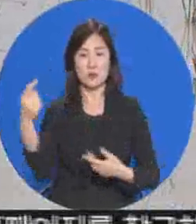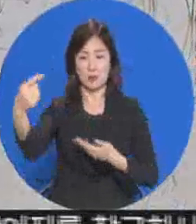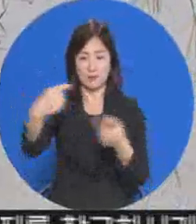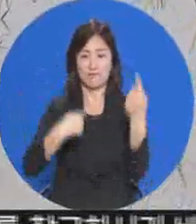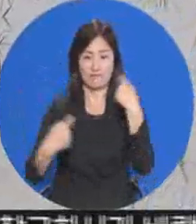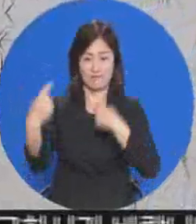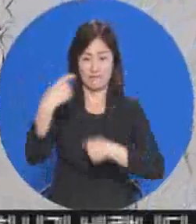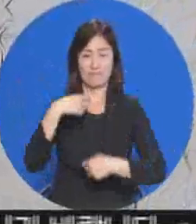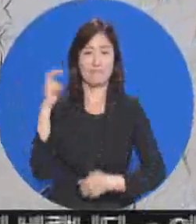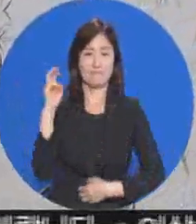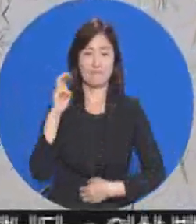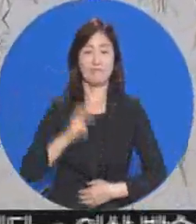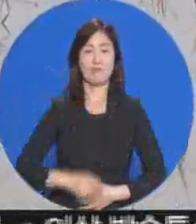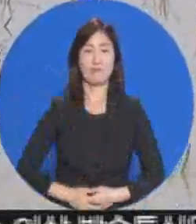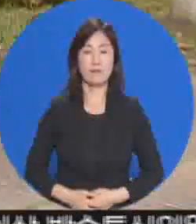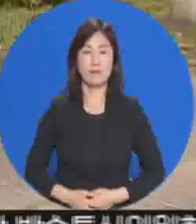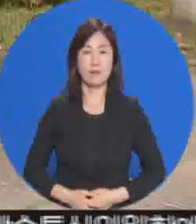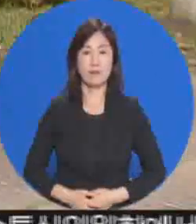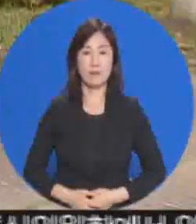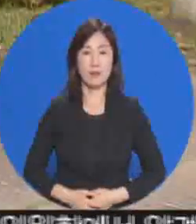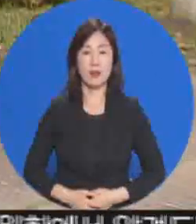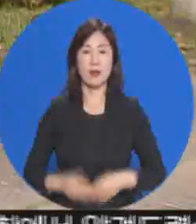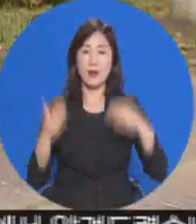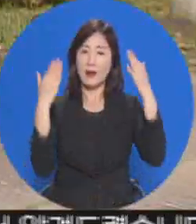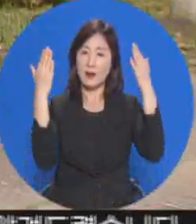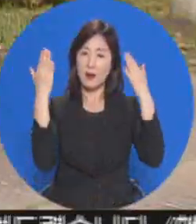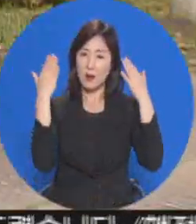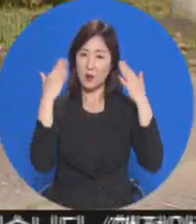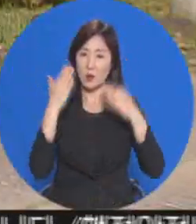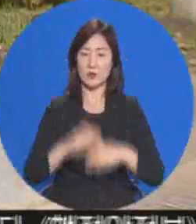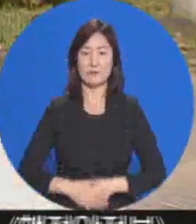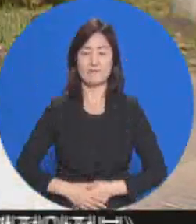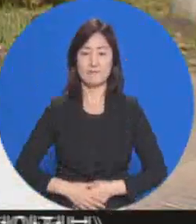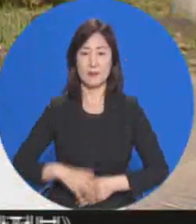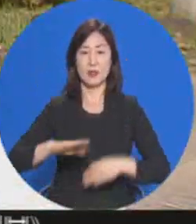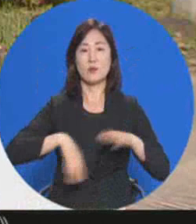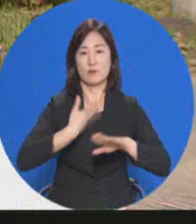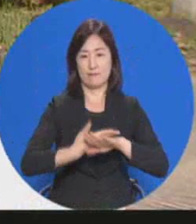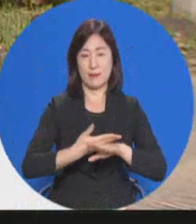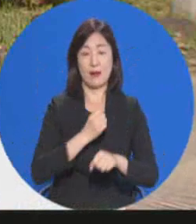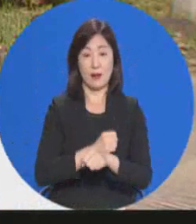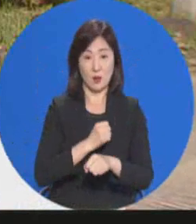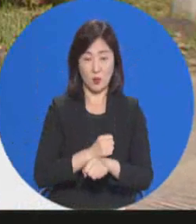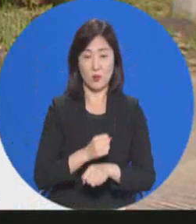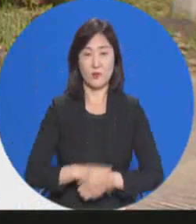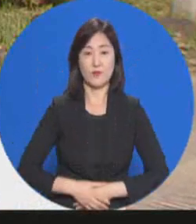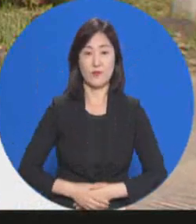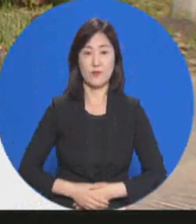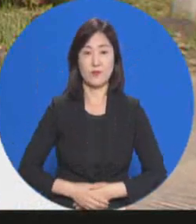수 있을 것으로 보고 있습니다. 학교를 생태적으로 재구성하고 그리고